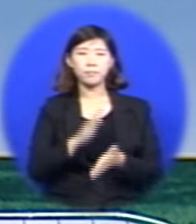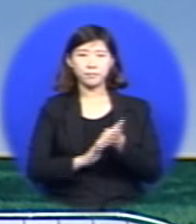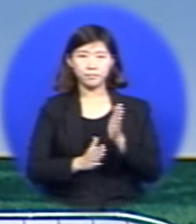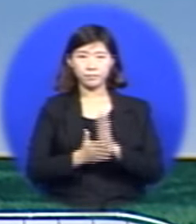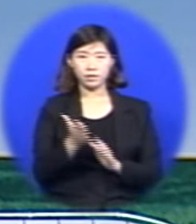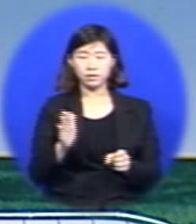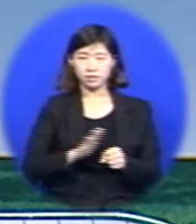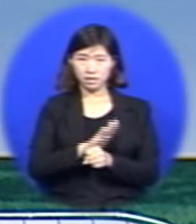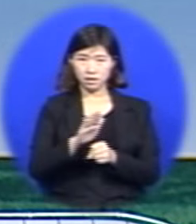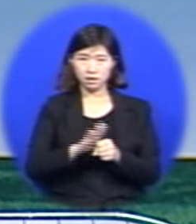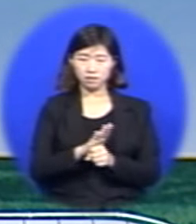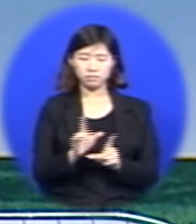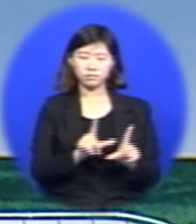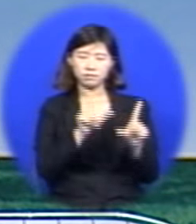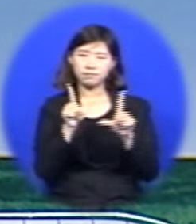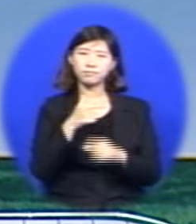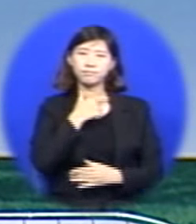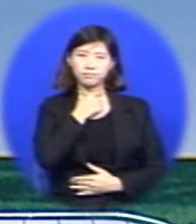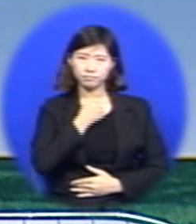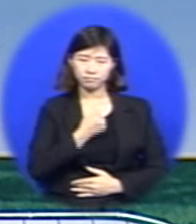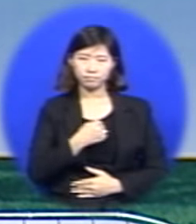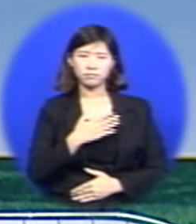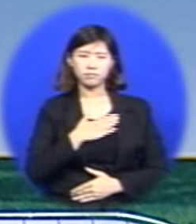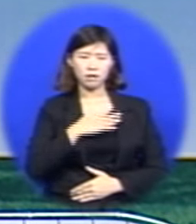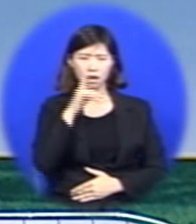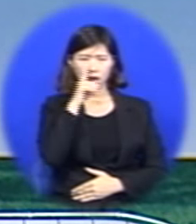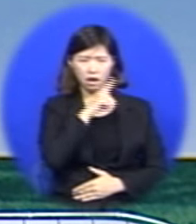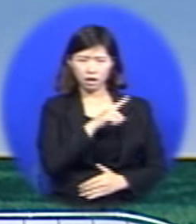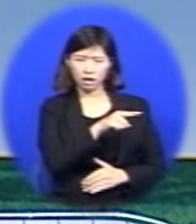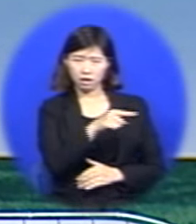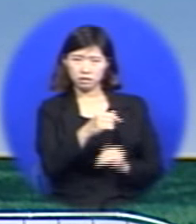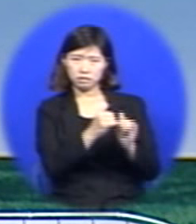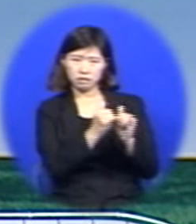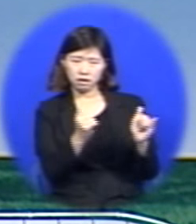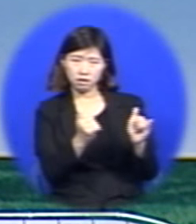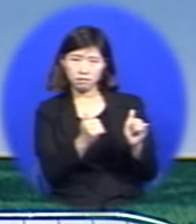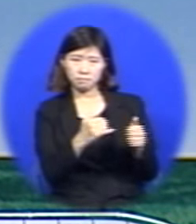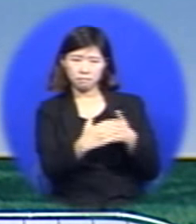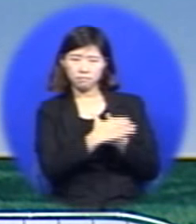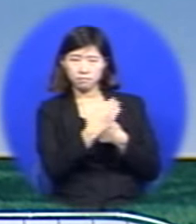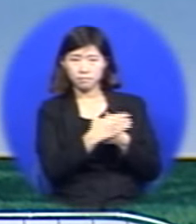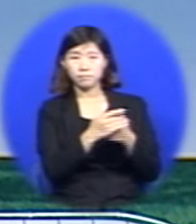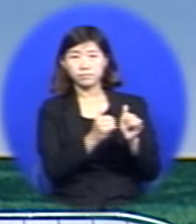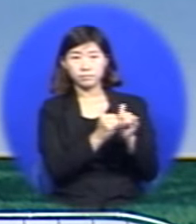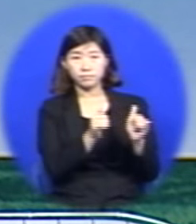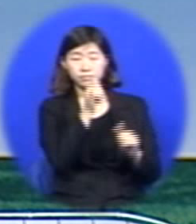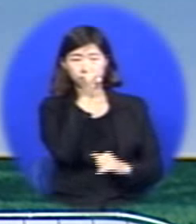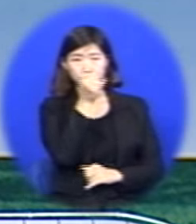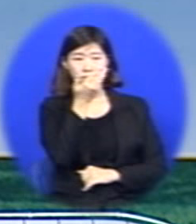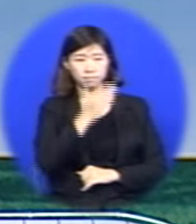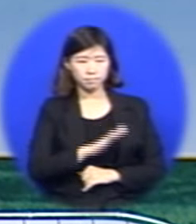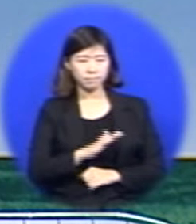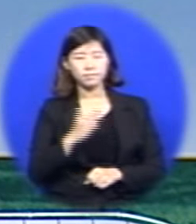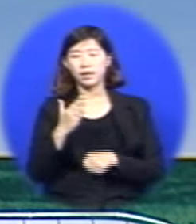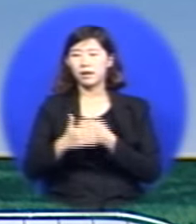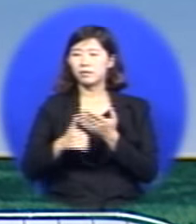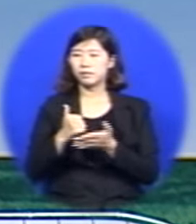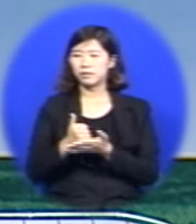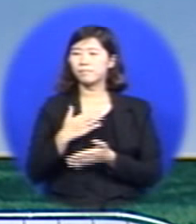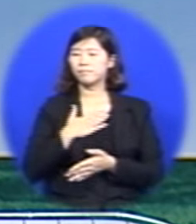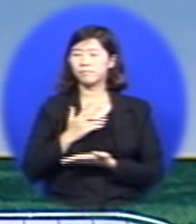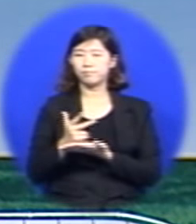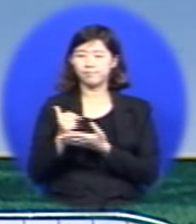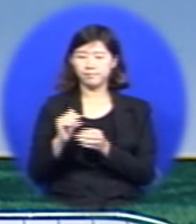제가 살기를 원합니다. 나에게 악하게 하는 자가 여전히 있지만 하나님, 저는 주님의 사랑으로 그를 사랑하고